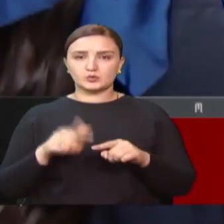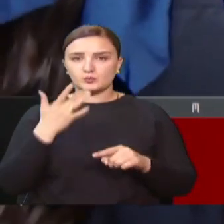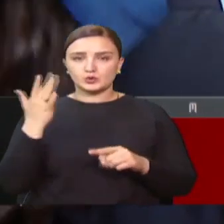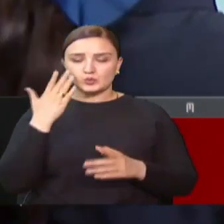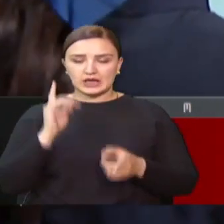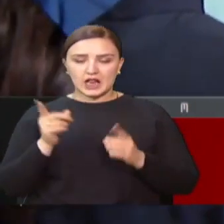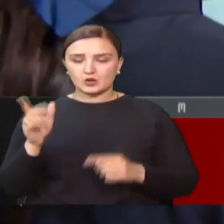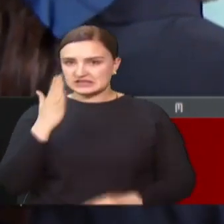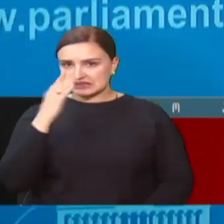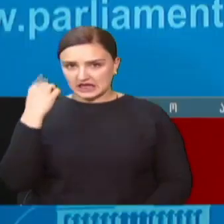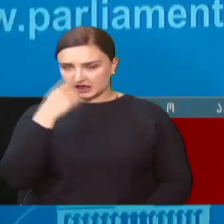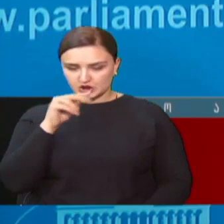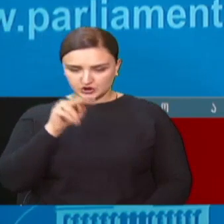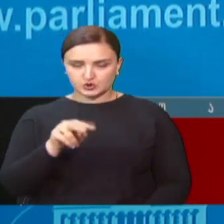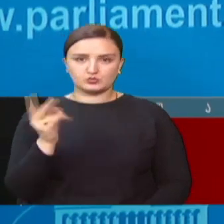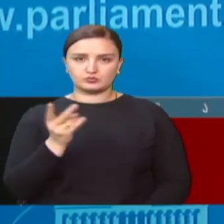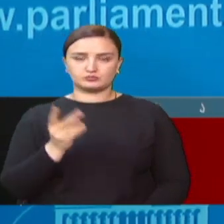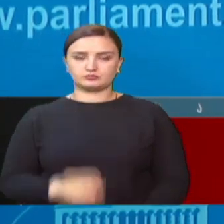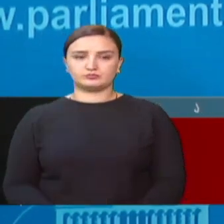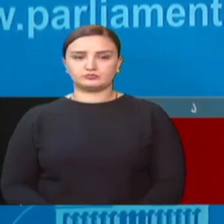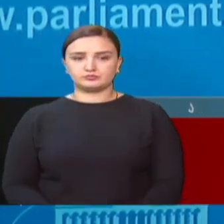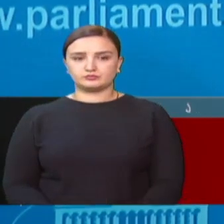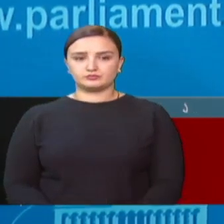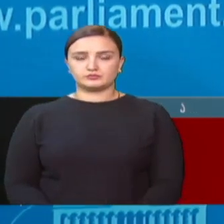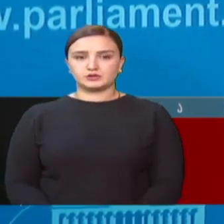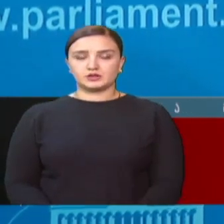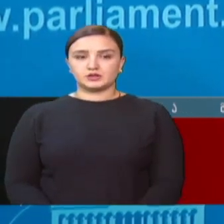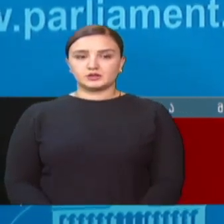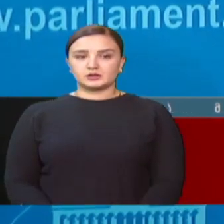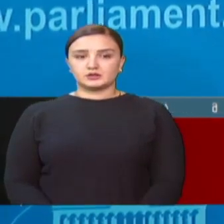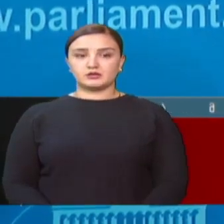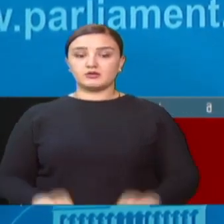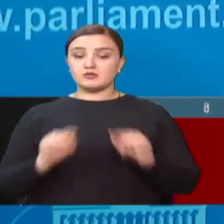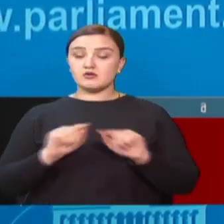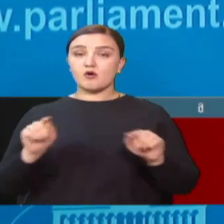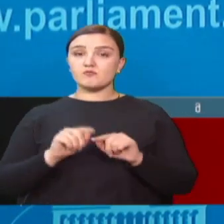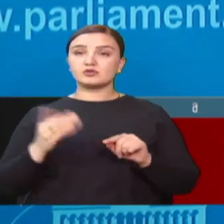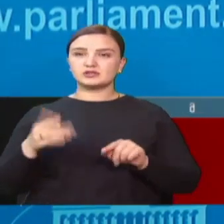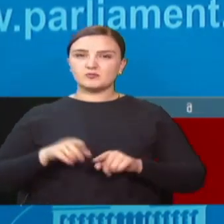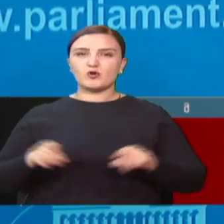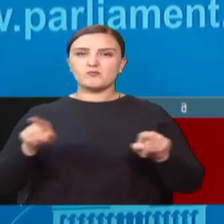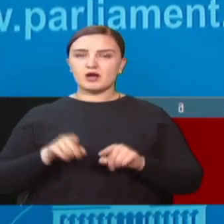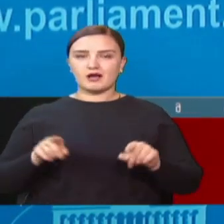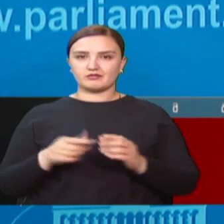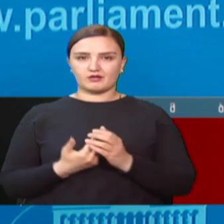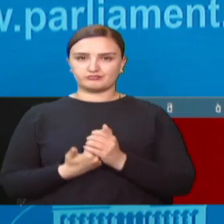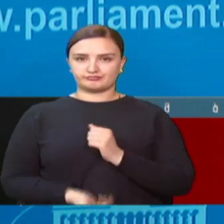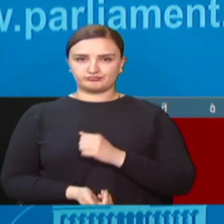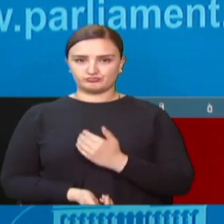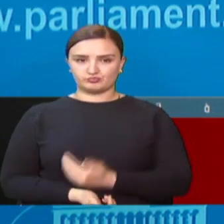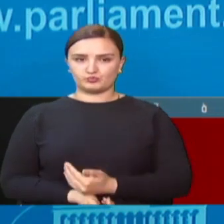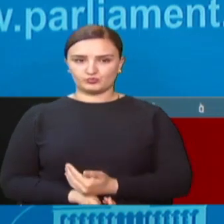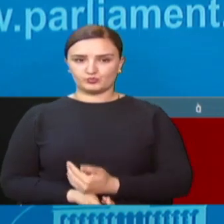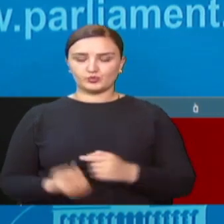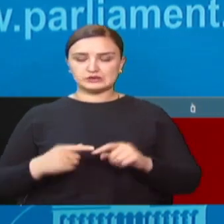რეალობის სარკეში ჩაახედა. Opoziției propagandam განიცადა სრული კრახი. Საკითხები, რომელსაც ცდილობდნენ ამ